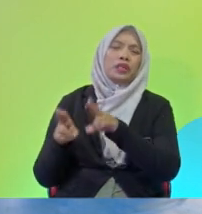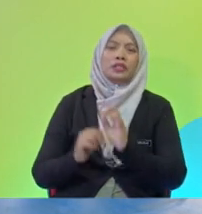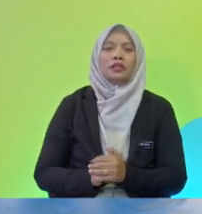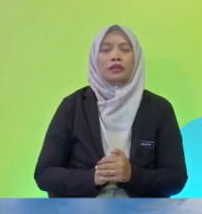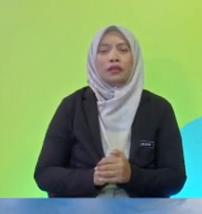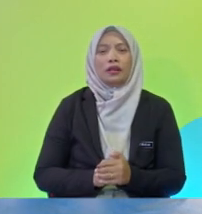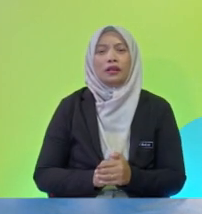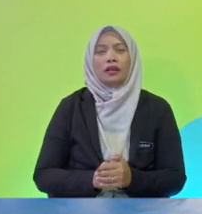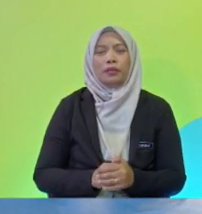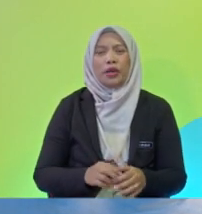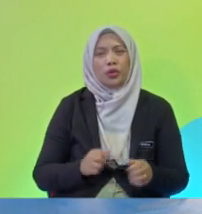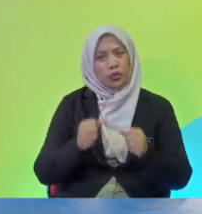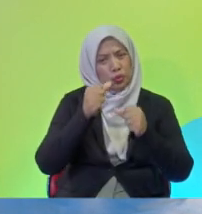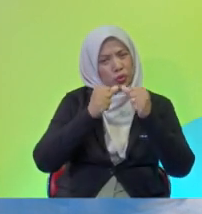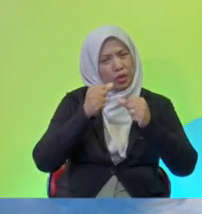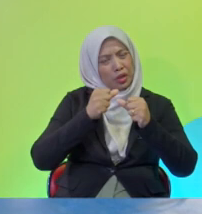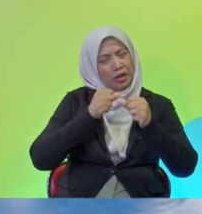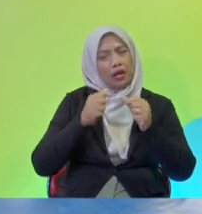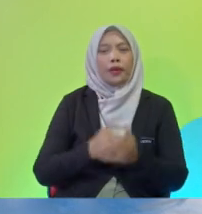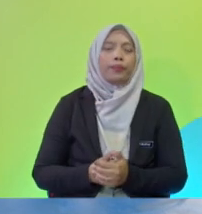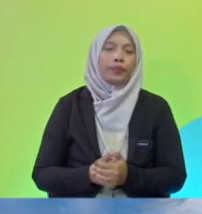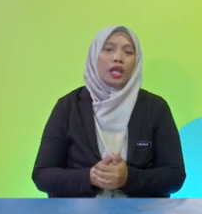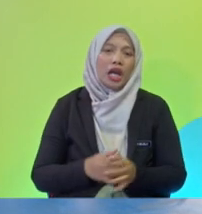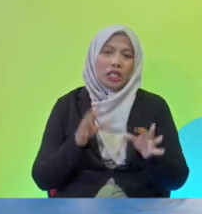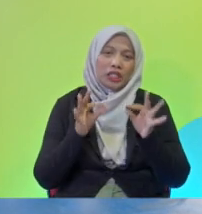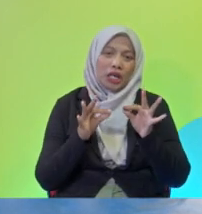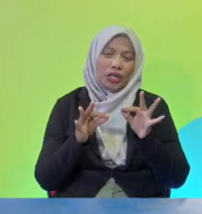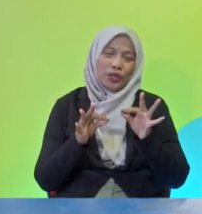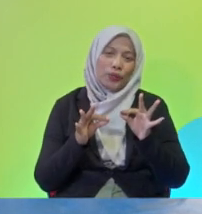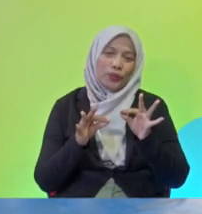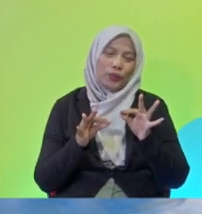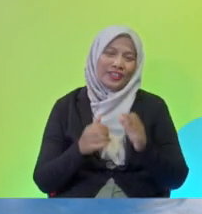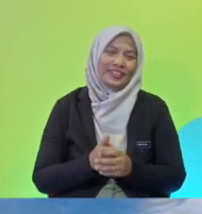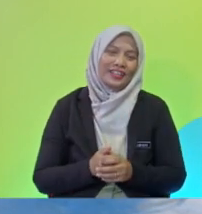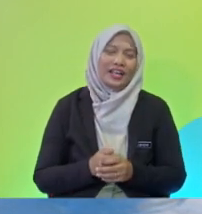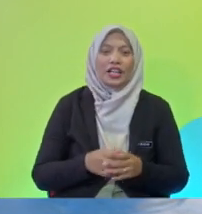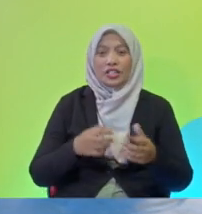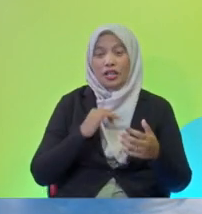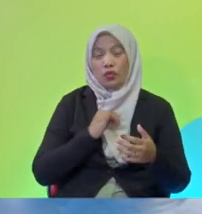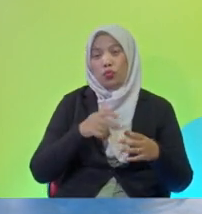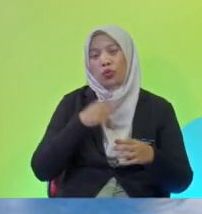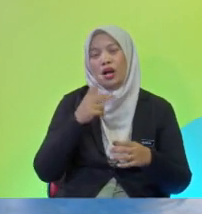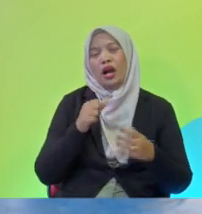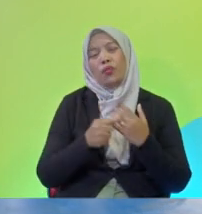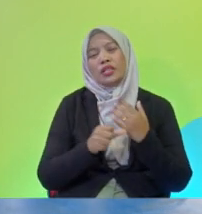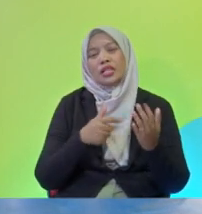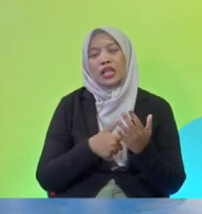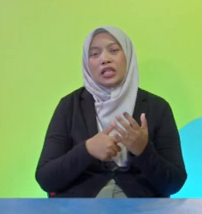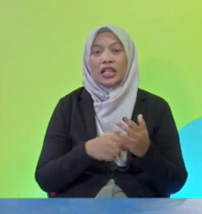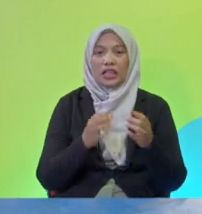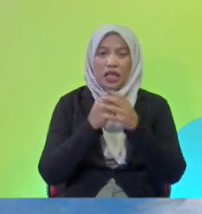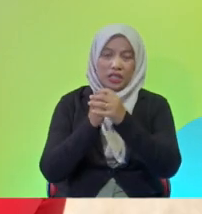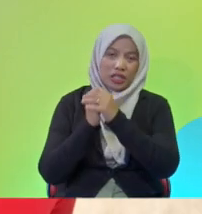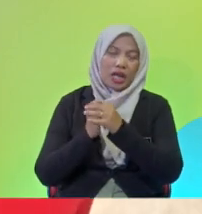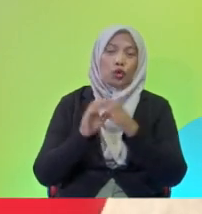Aiman ini susah nak mengelak. Betul, cikgu. Kalau kalian keluar, awal keluar. Awal sekali. Okey, dengar strategi mereka kan? Itu dia. Okey, jadi